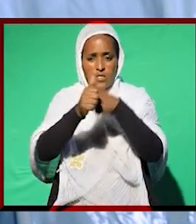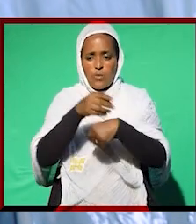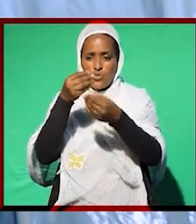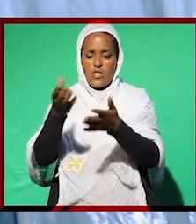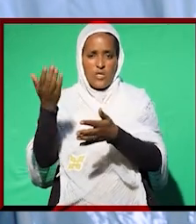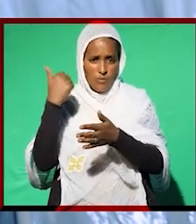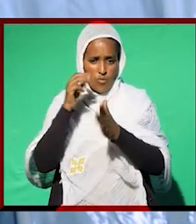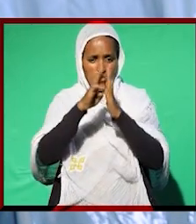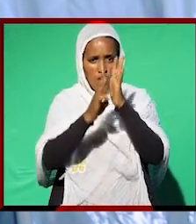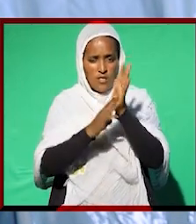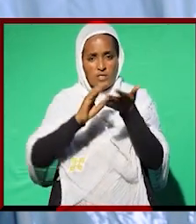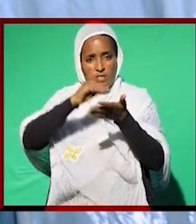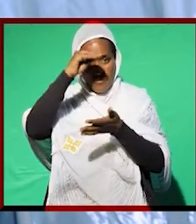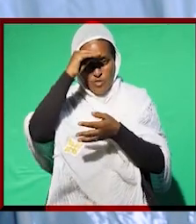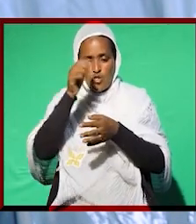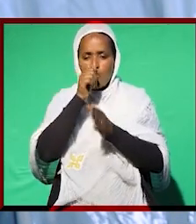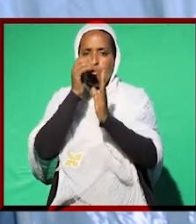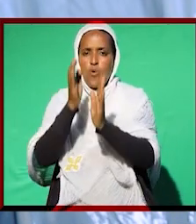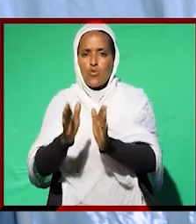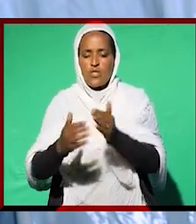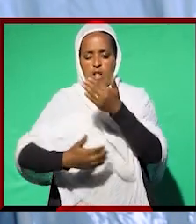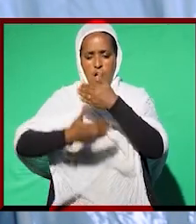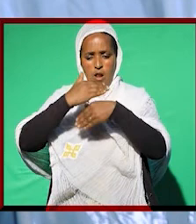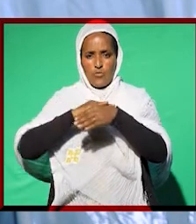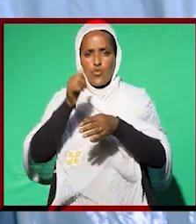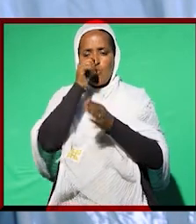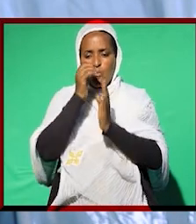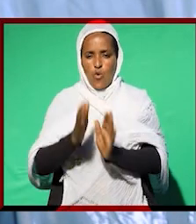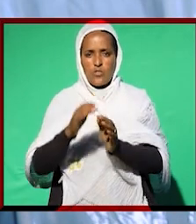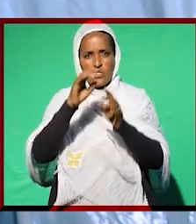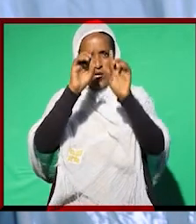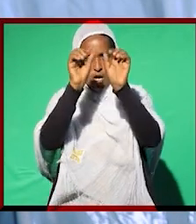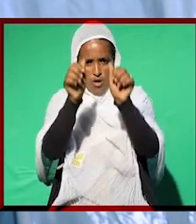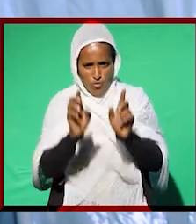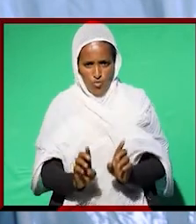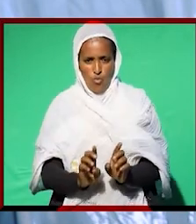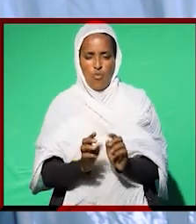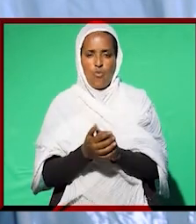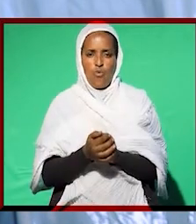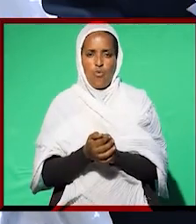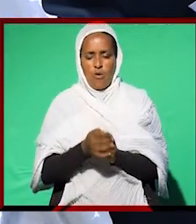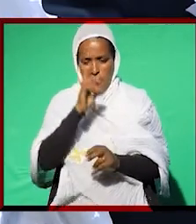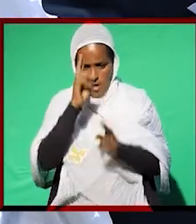ቤተክርስቲያኒቱ አስቀድማ ተሰጠ የነበረው የግብረ ገብነት ትምህርት ኢትዮጵያዊነትን አላብሶ ኢትዮጵያዊነትን ቀርጾ